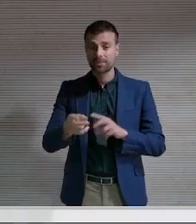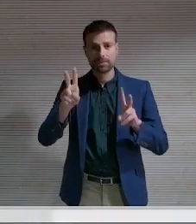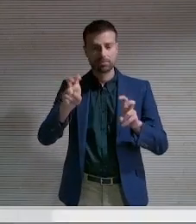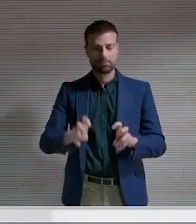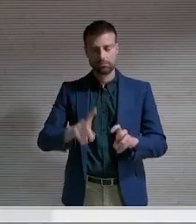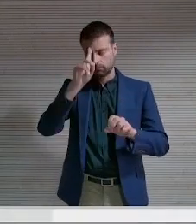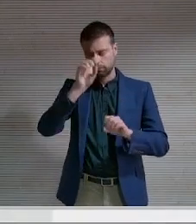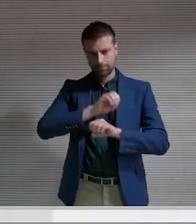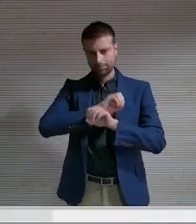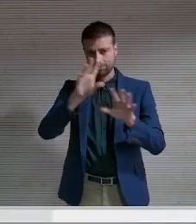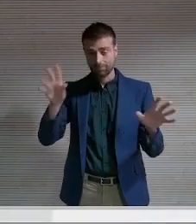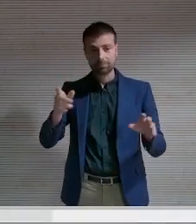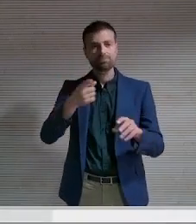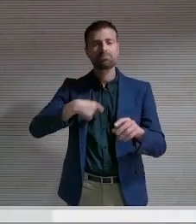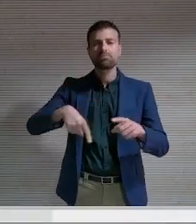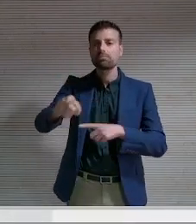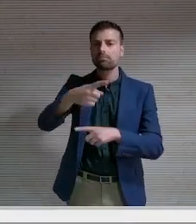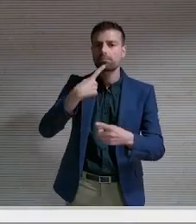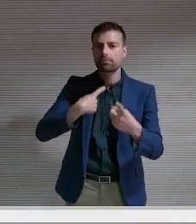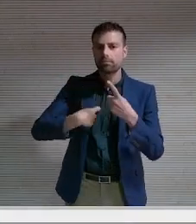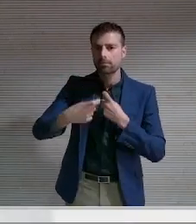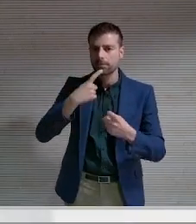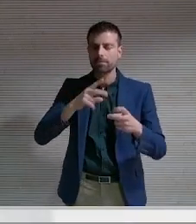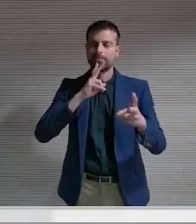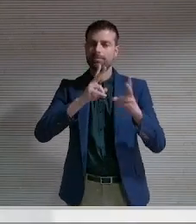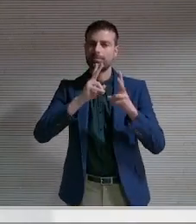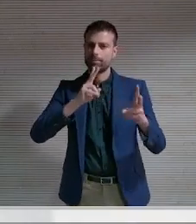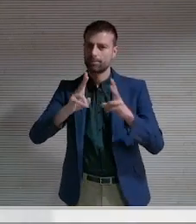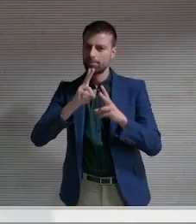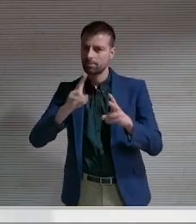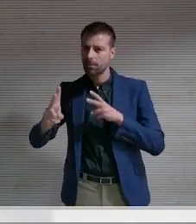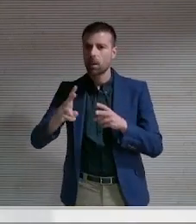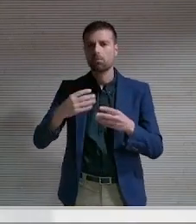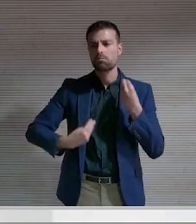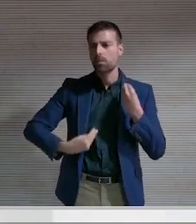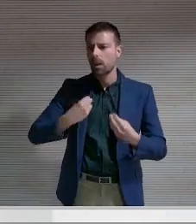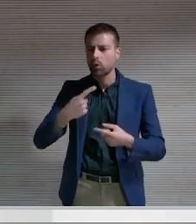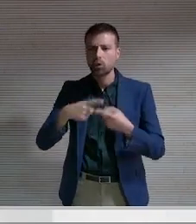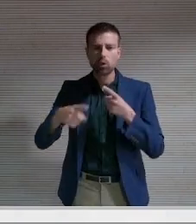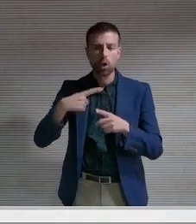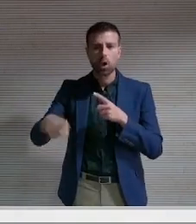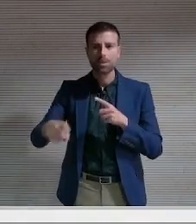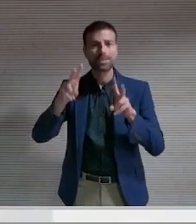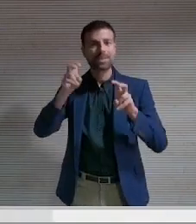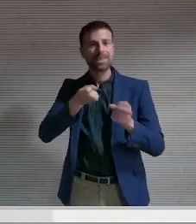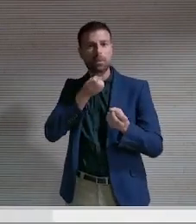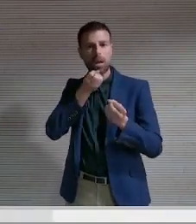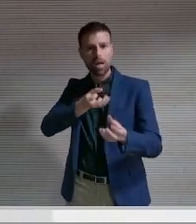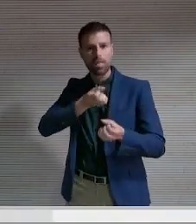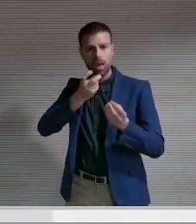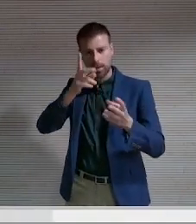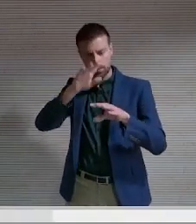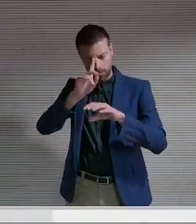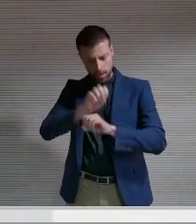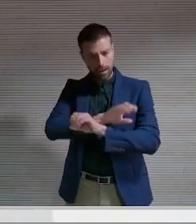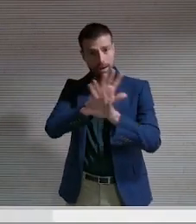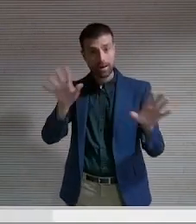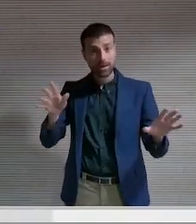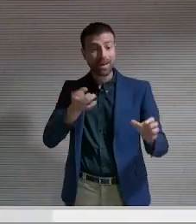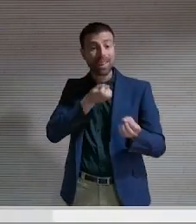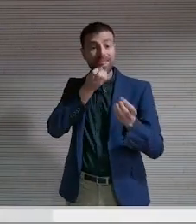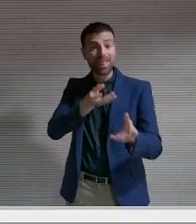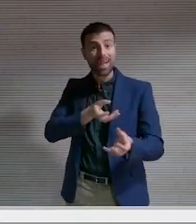òbviament, respondrem a totes les seves preguntes i totes les seves inquietuds respecte a aquestes dades, que val a dir que són unes